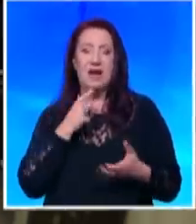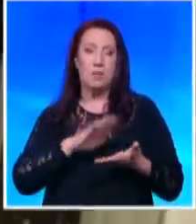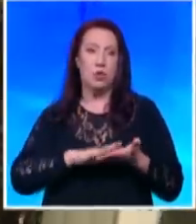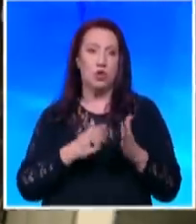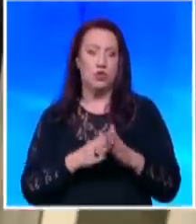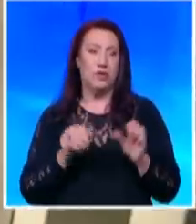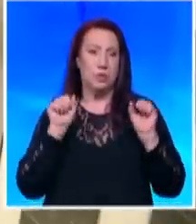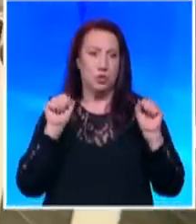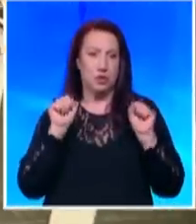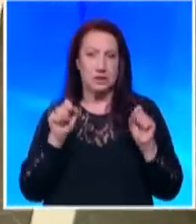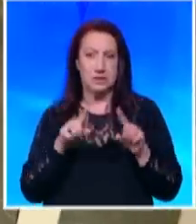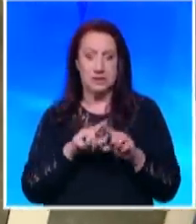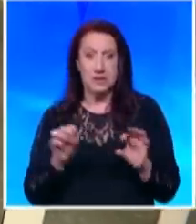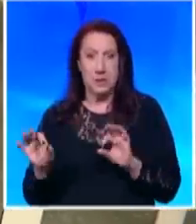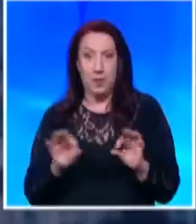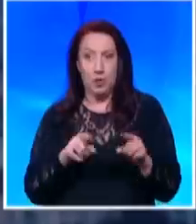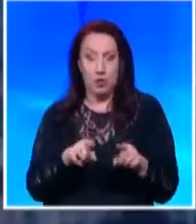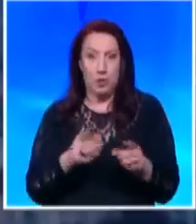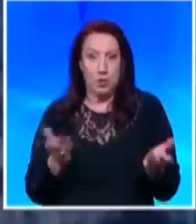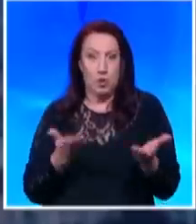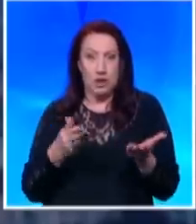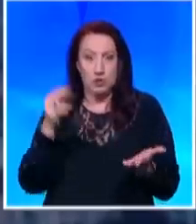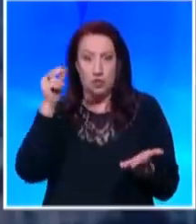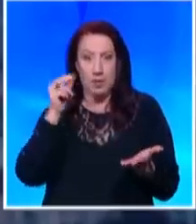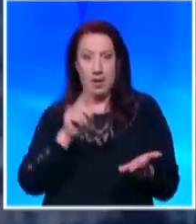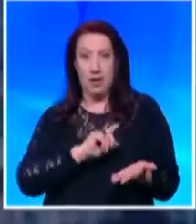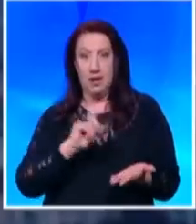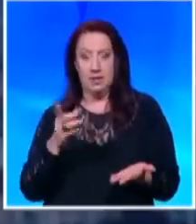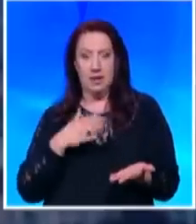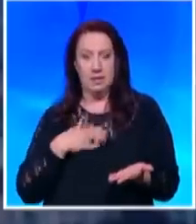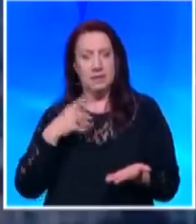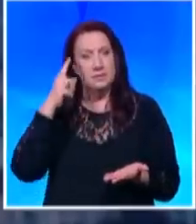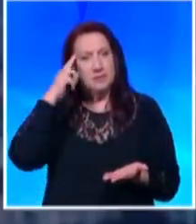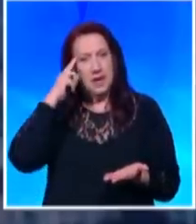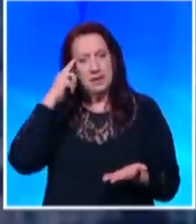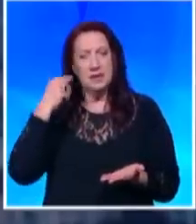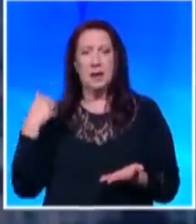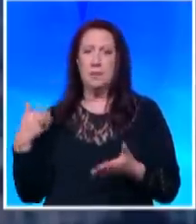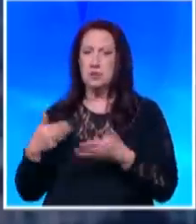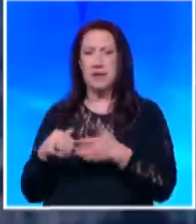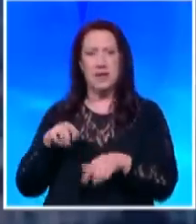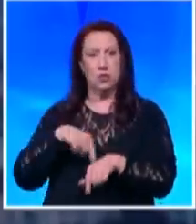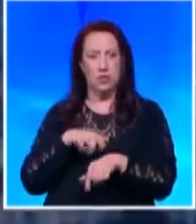имало. Знаете, в нашия сектор в последно време се зачестиха проверките, но такива проверки с такова